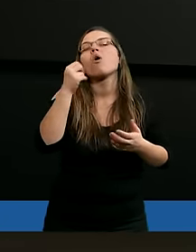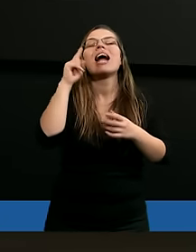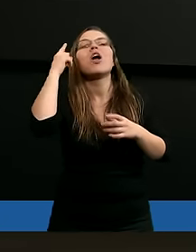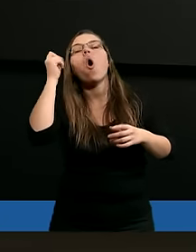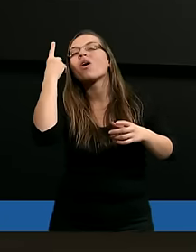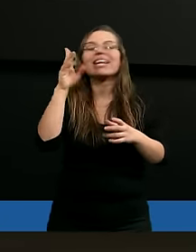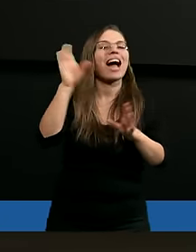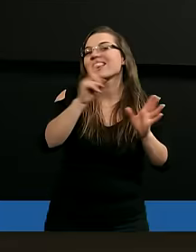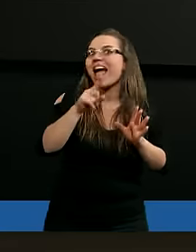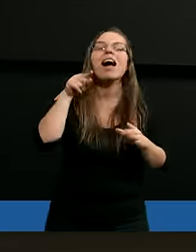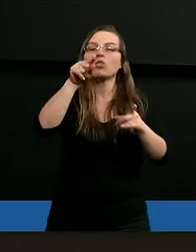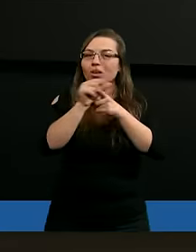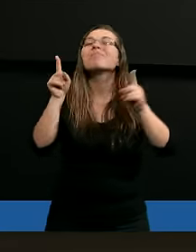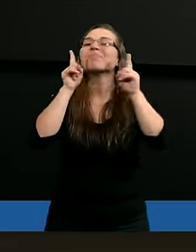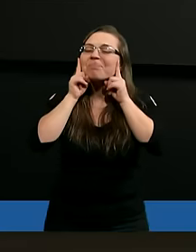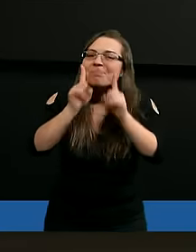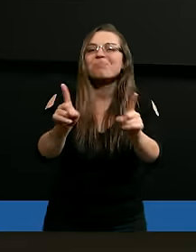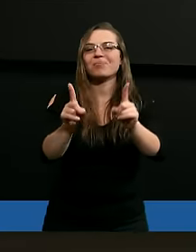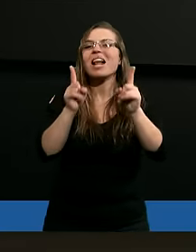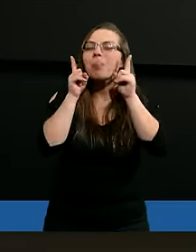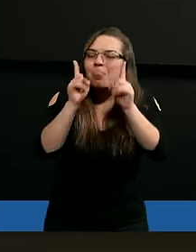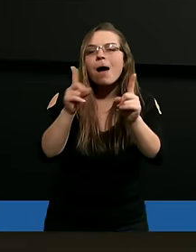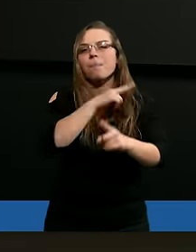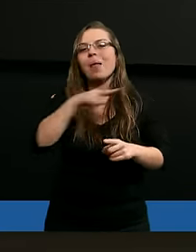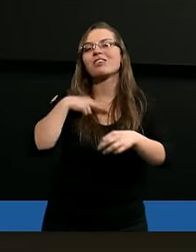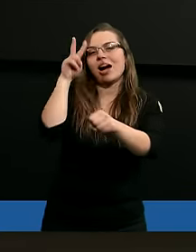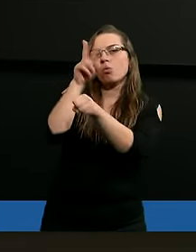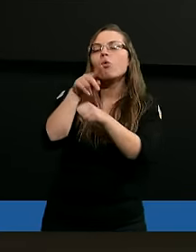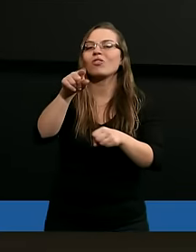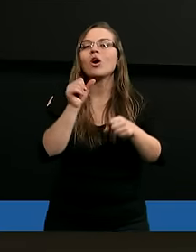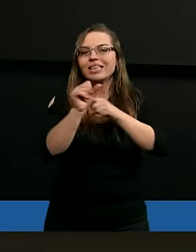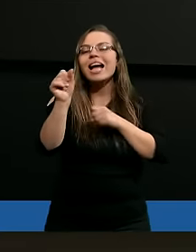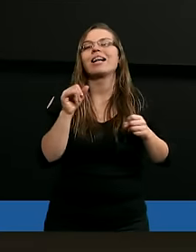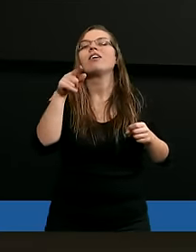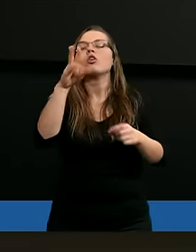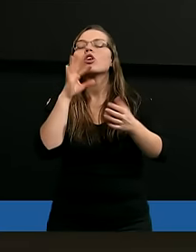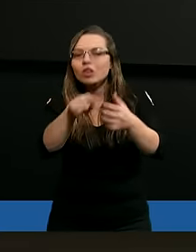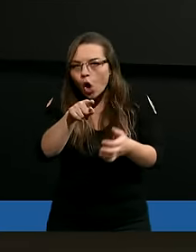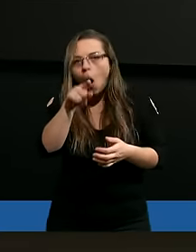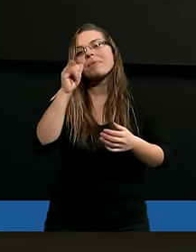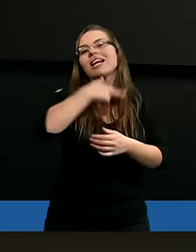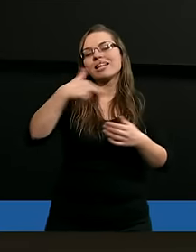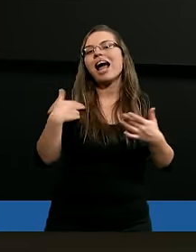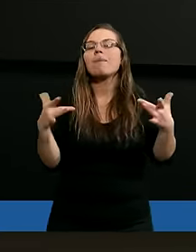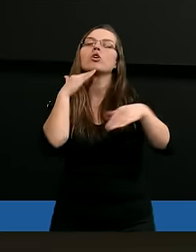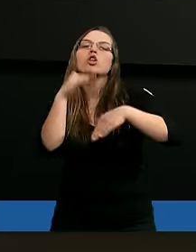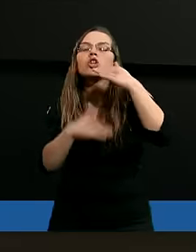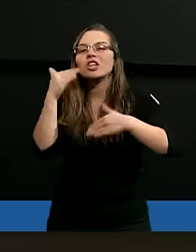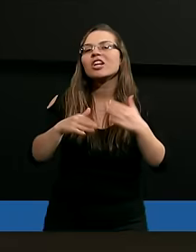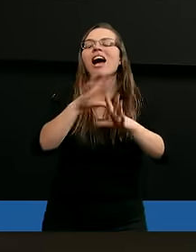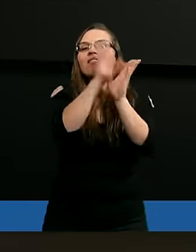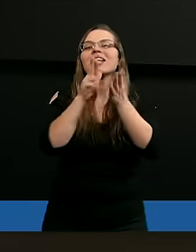i logika, ale to jest nasza ufność, której sobie i Wam wszystkim bardzo